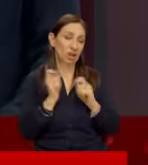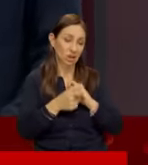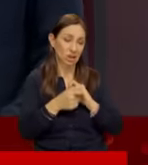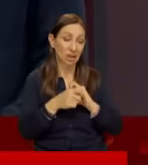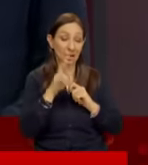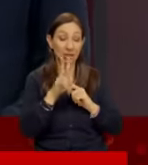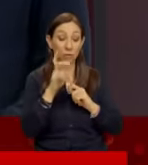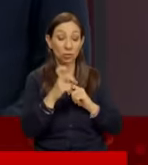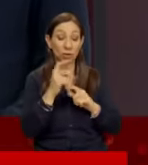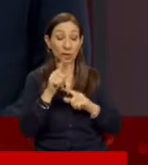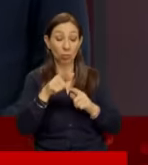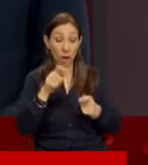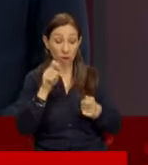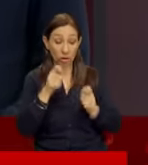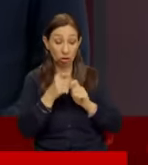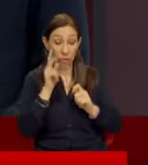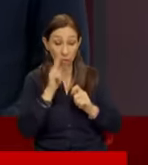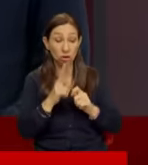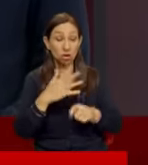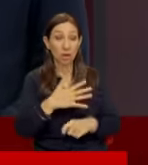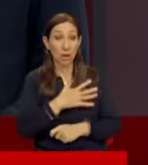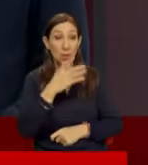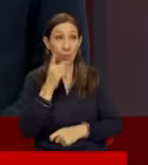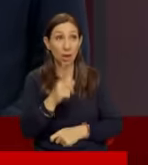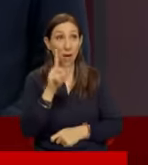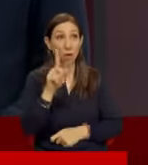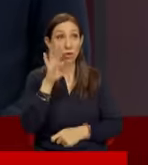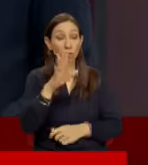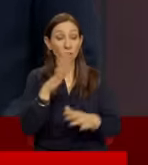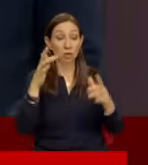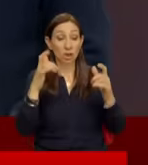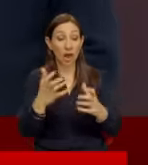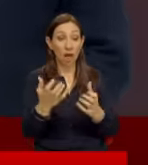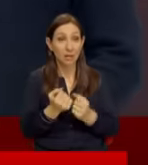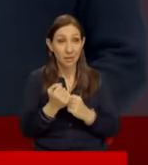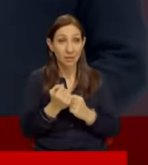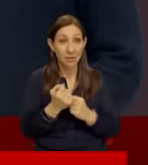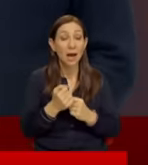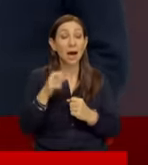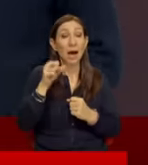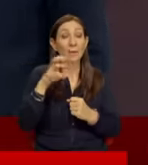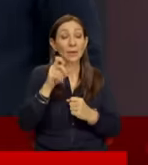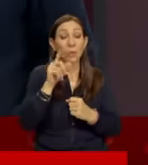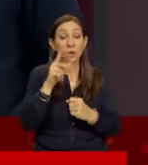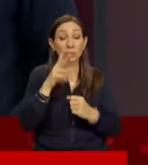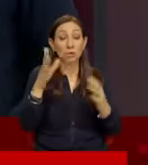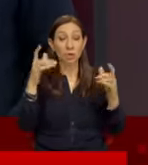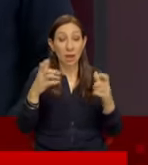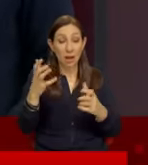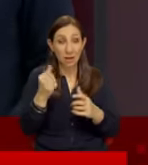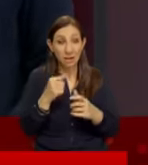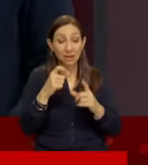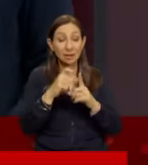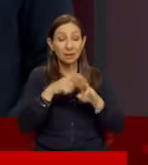değiştirdi. 29 ilde böyle bir değişiklik görüyoruz. Cumhuriyet Halk Partisi 14 büyük şehri aldı. AK Parti 12 büyük şehri,